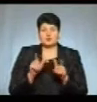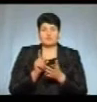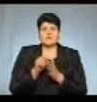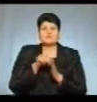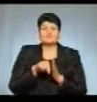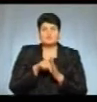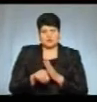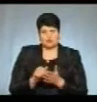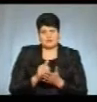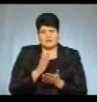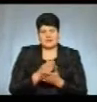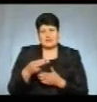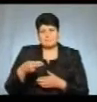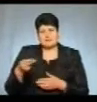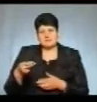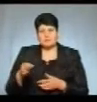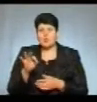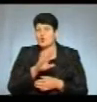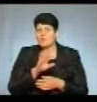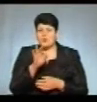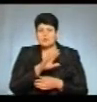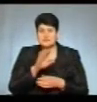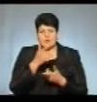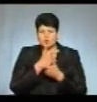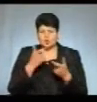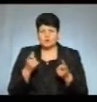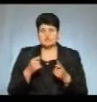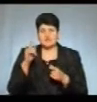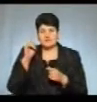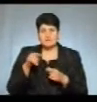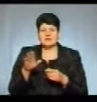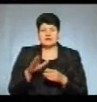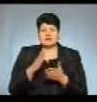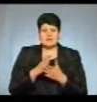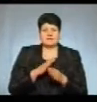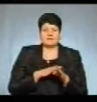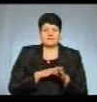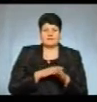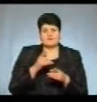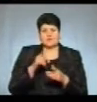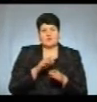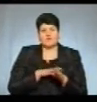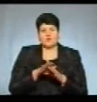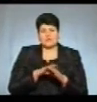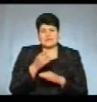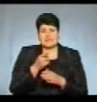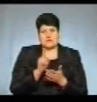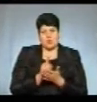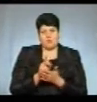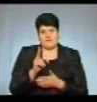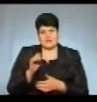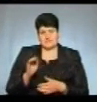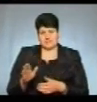внутрішні, які вони підписують про нерозголошення відомостей, що їм стали відомі під час виконання їхніх там обов'язків.